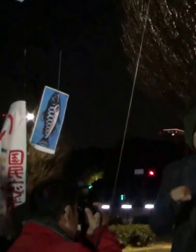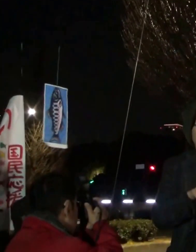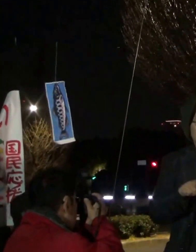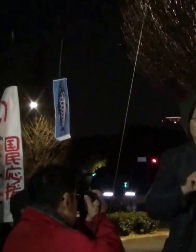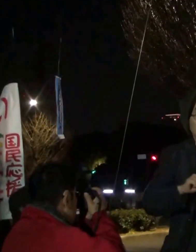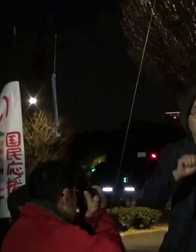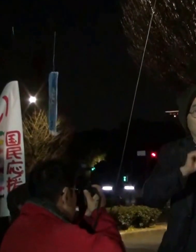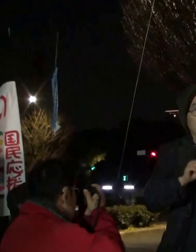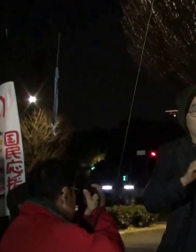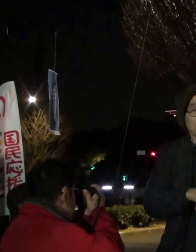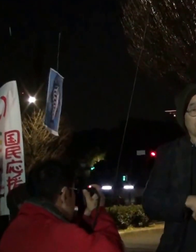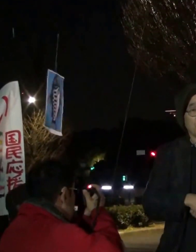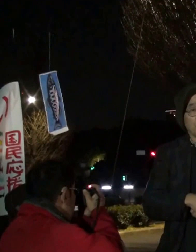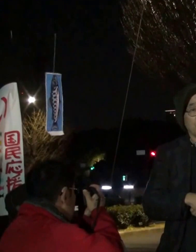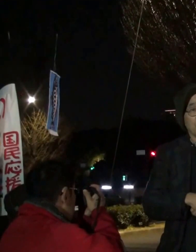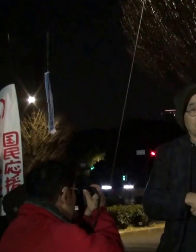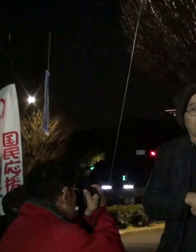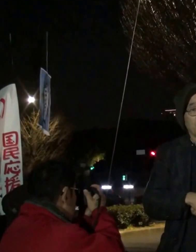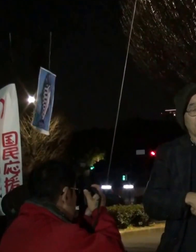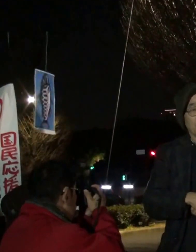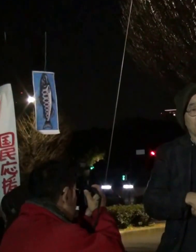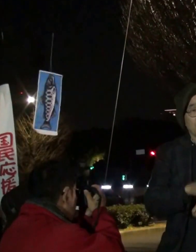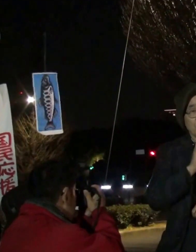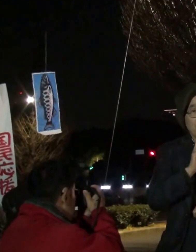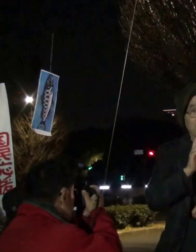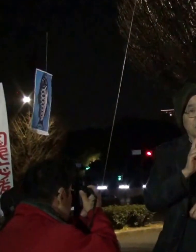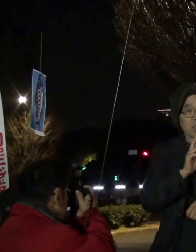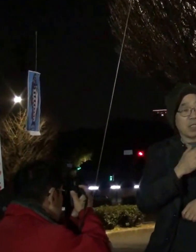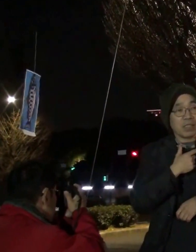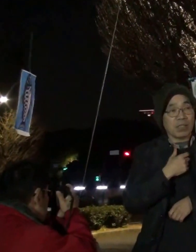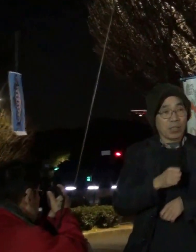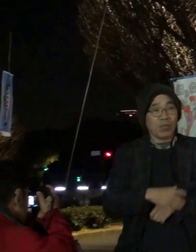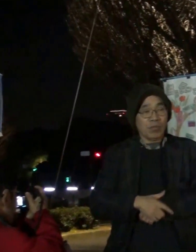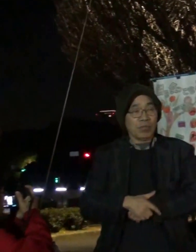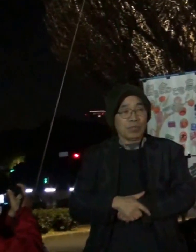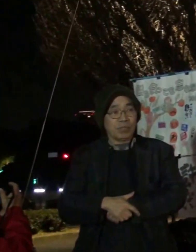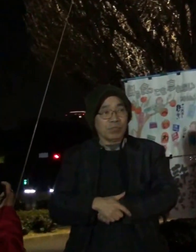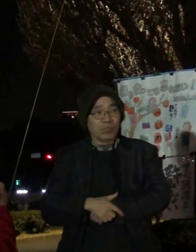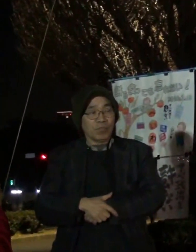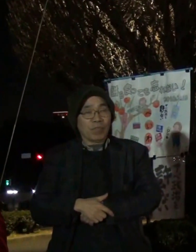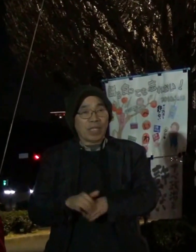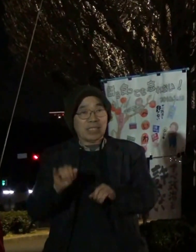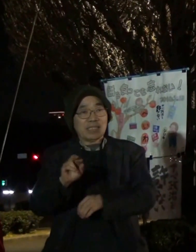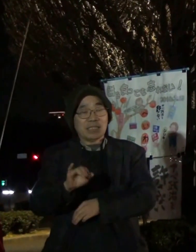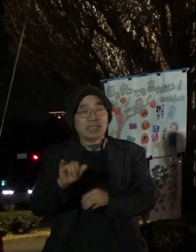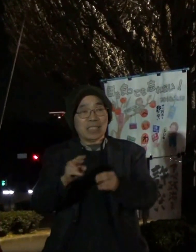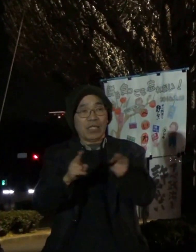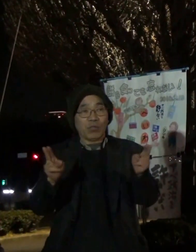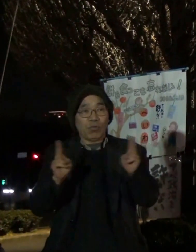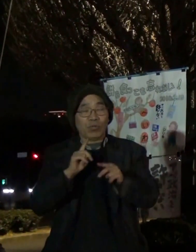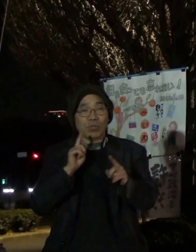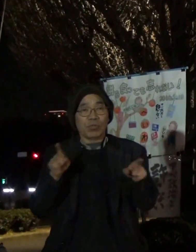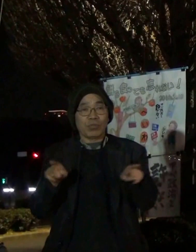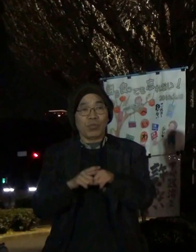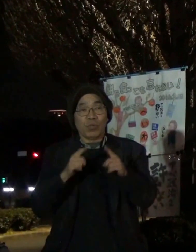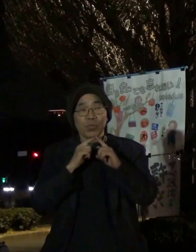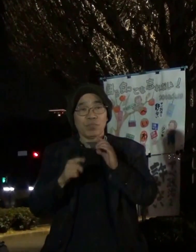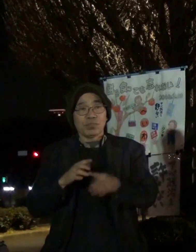援してたり、まあ、そんなの歌いたかったんですけど、まあ、ちょっと行きましょうかね、野党共闘もしたことだし、はい。